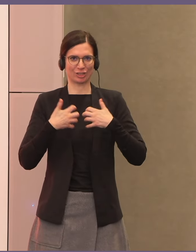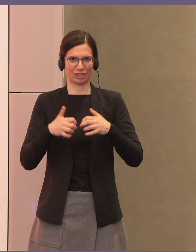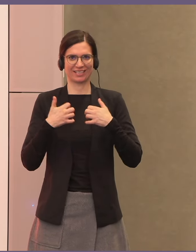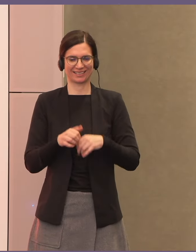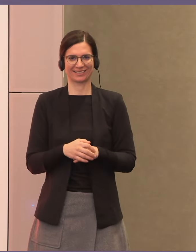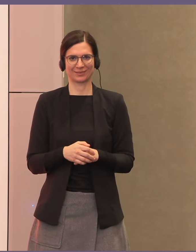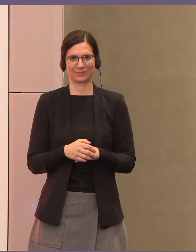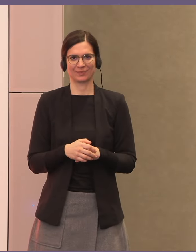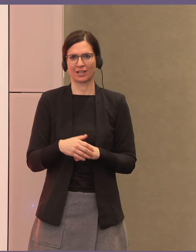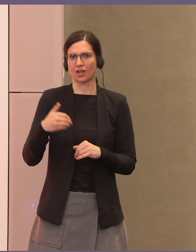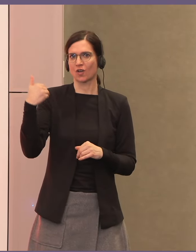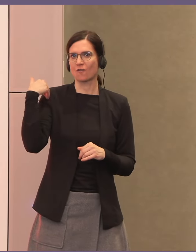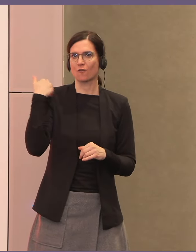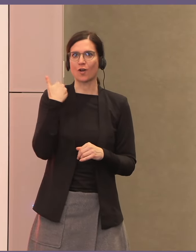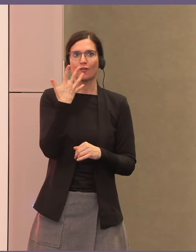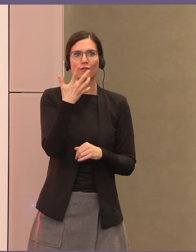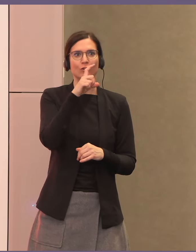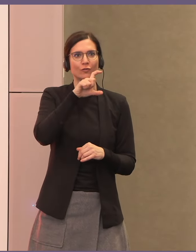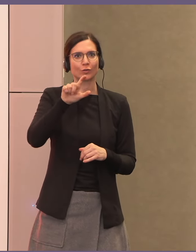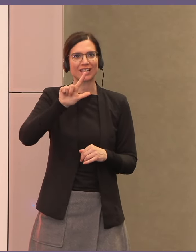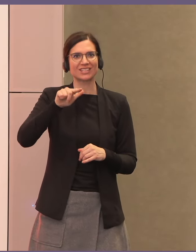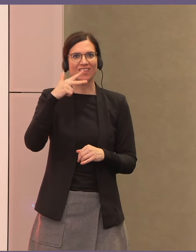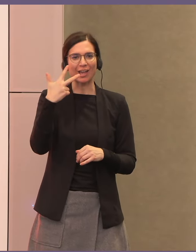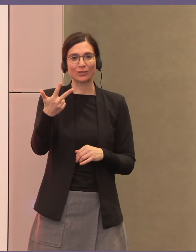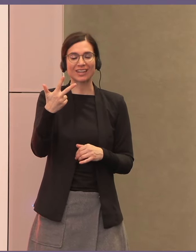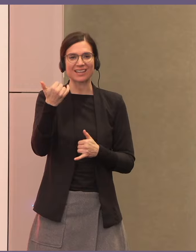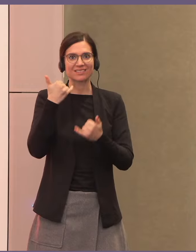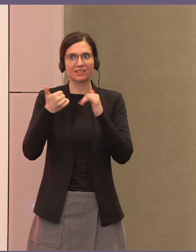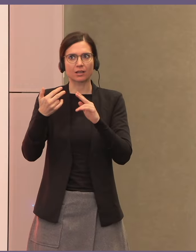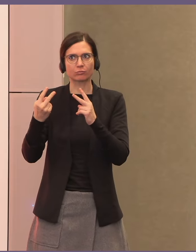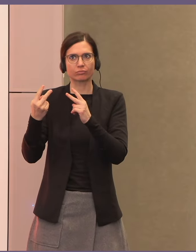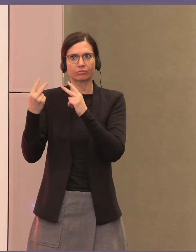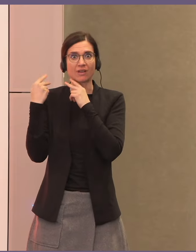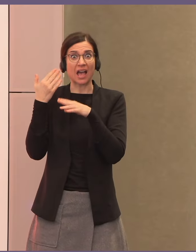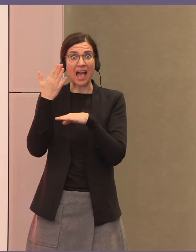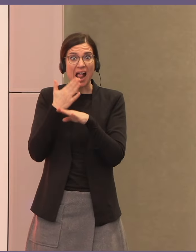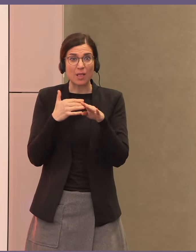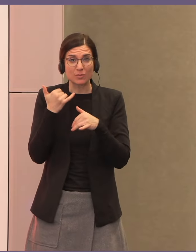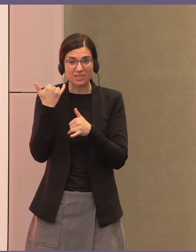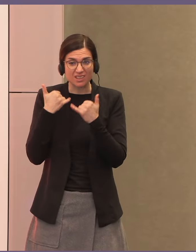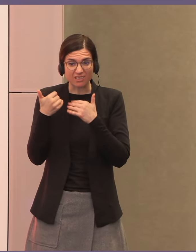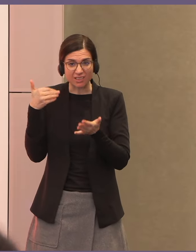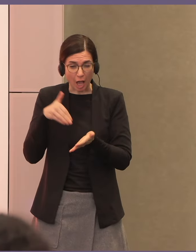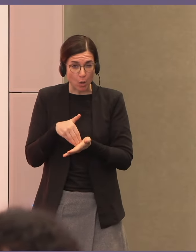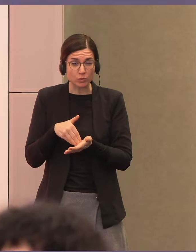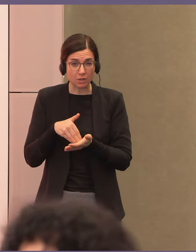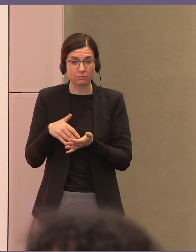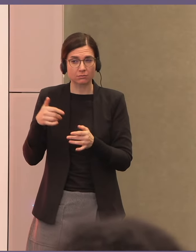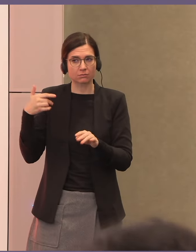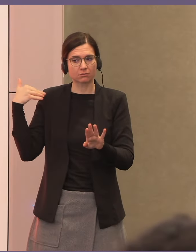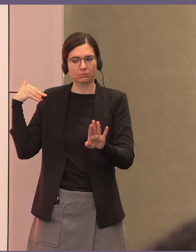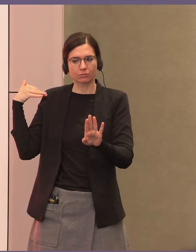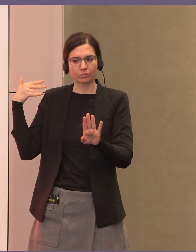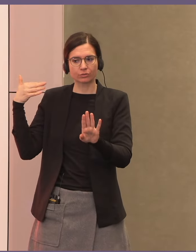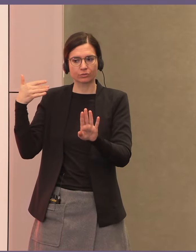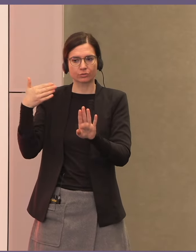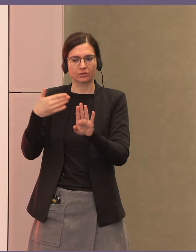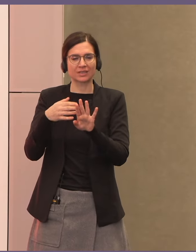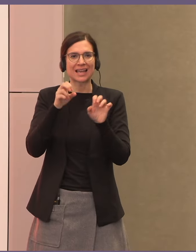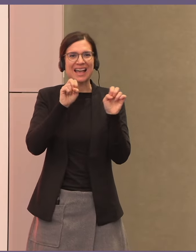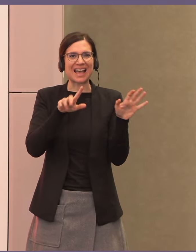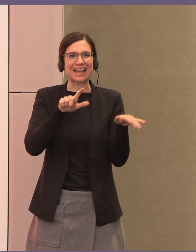Vor 532 Jahren, also vor mehr als einem halben Jahrtausend, ja, so lange hat es gedauert, bis im Jahr